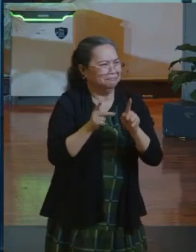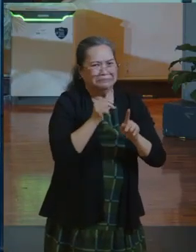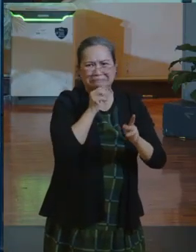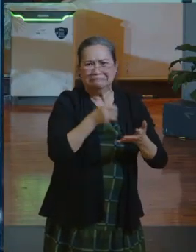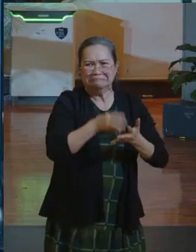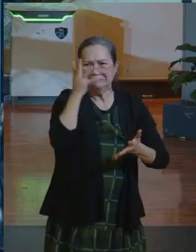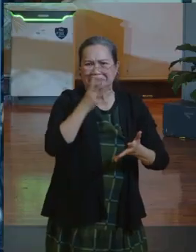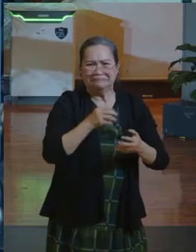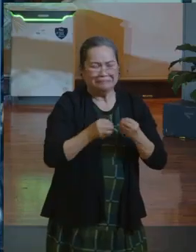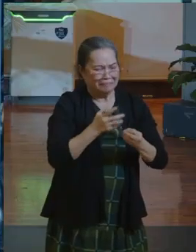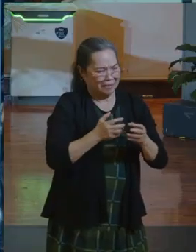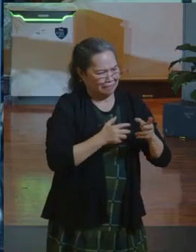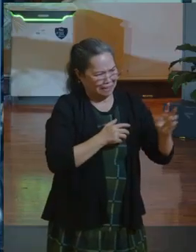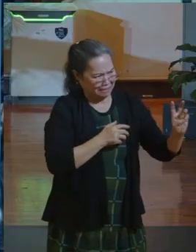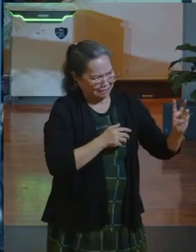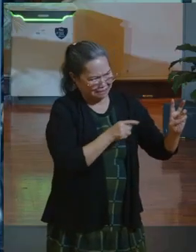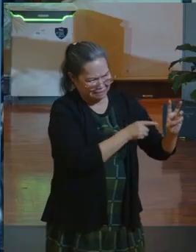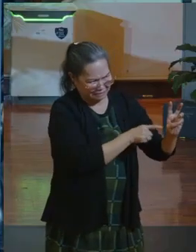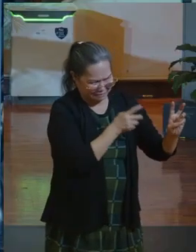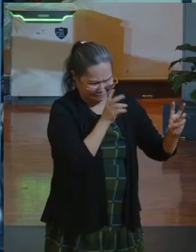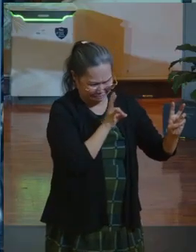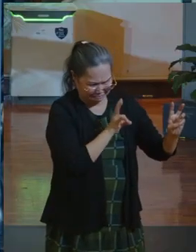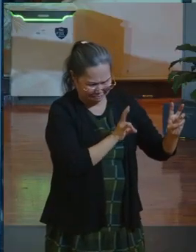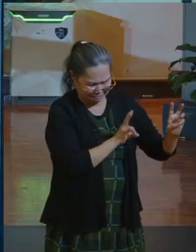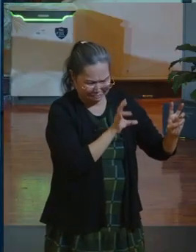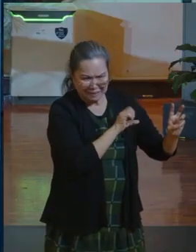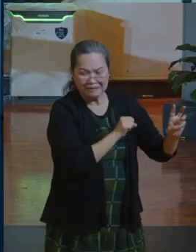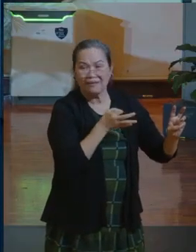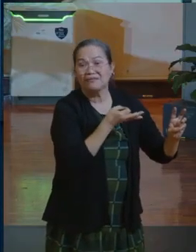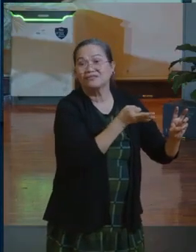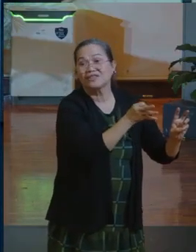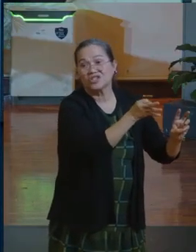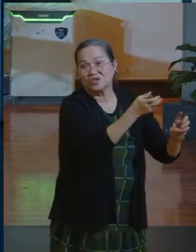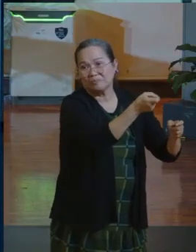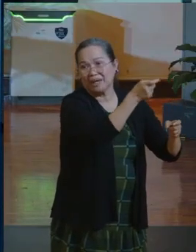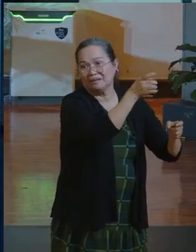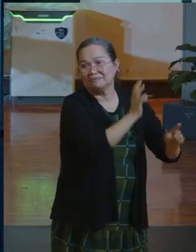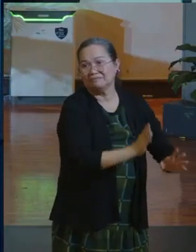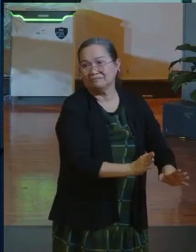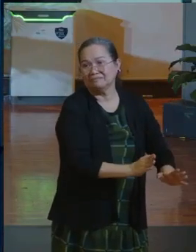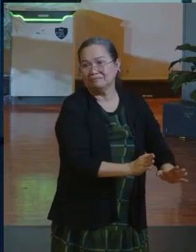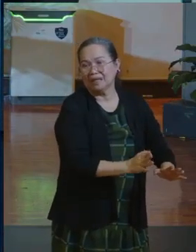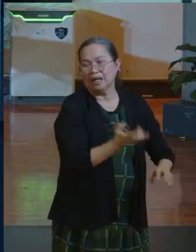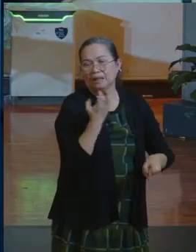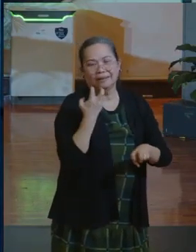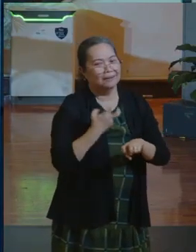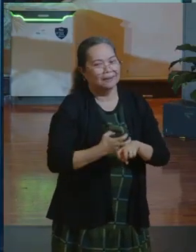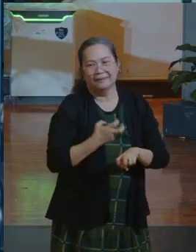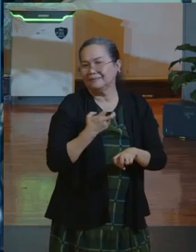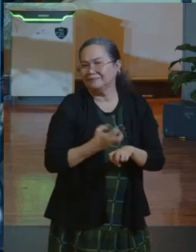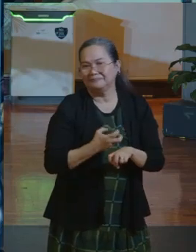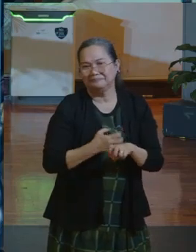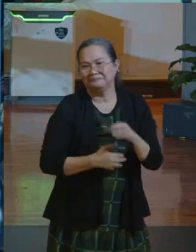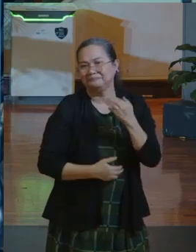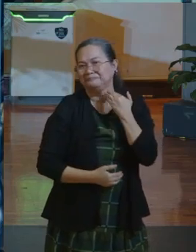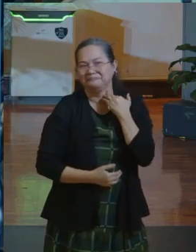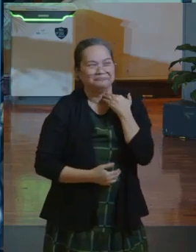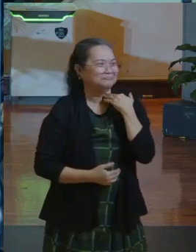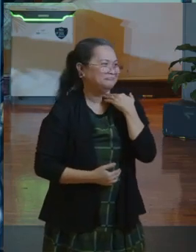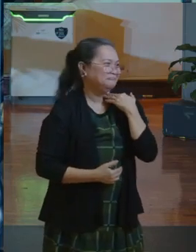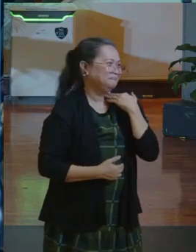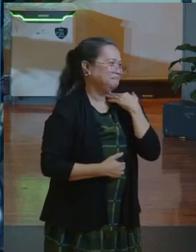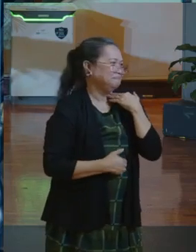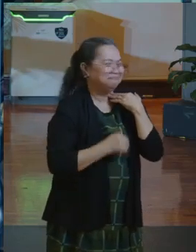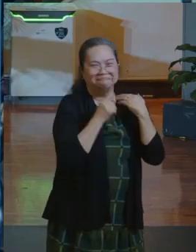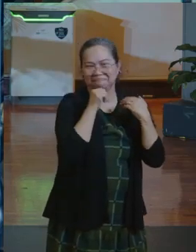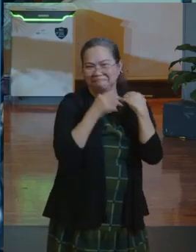Siguro alin sa kanila o kito ay mangingisda. No? Mahirap ang mga mangingisda ro panahon na